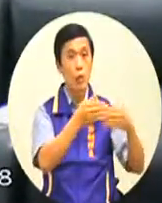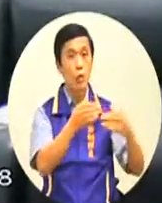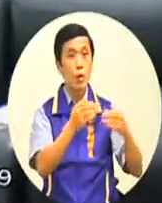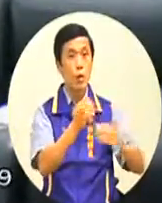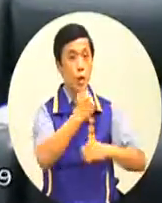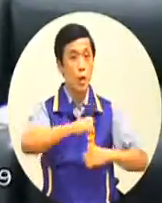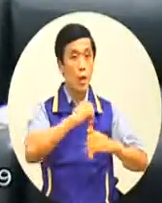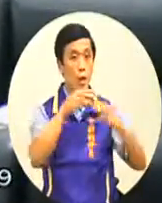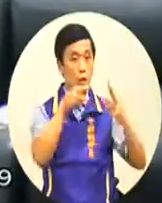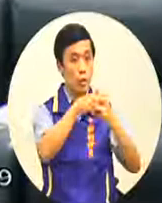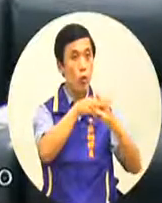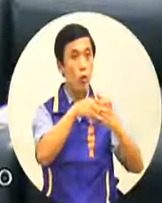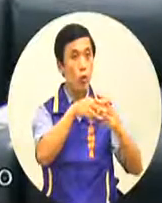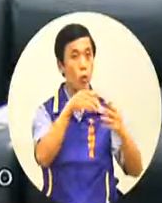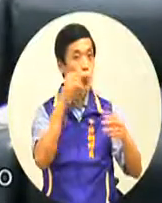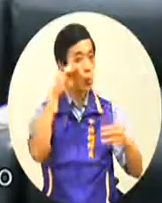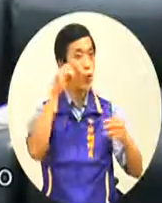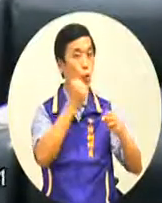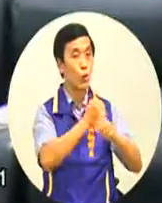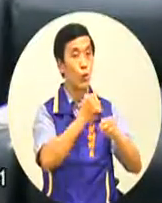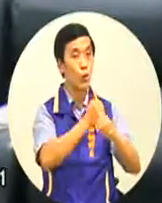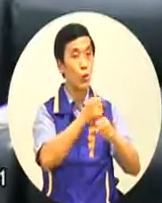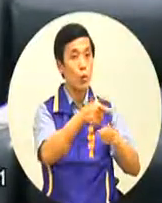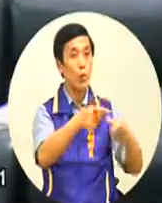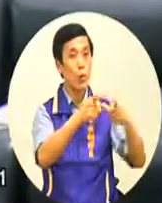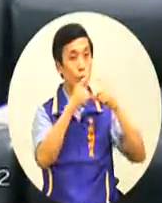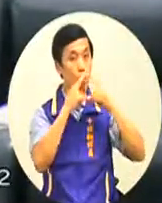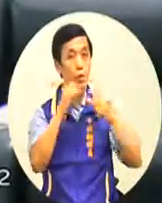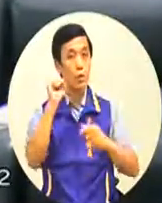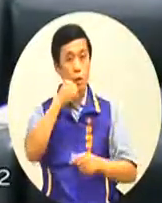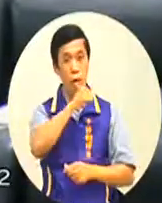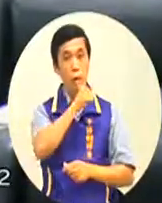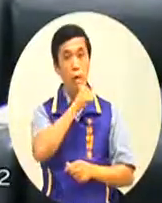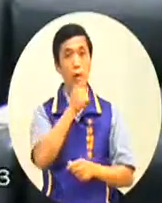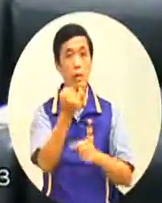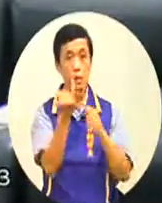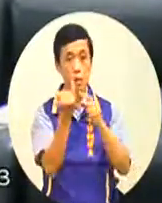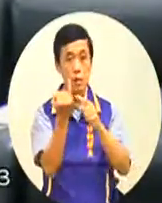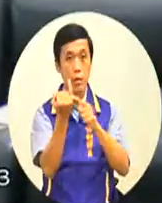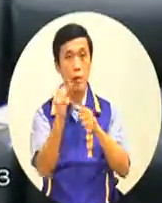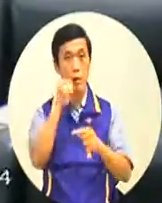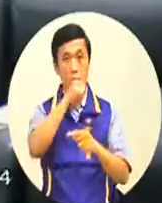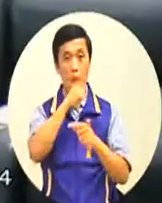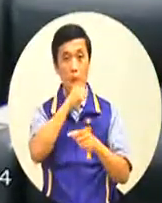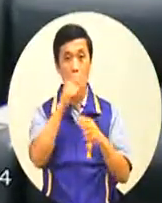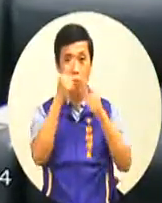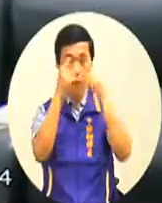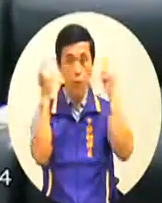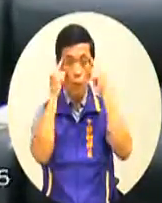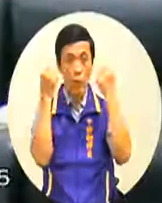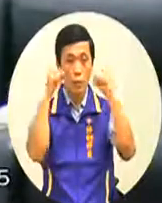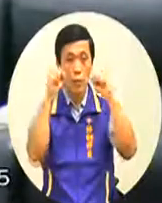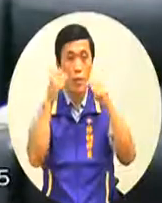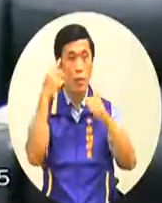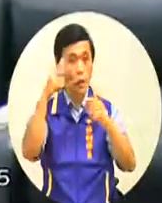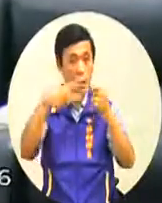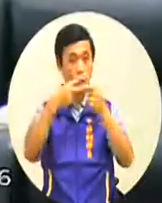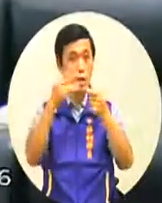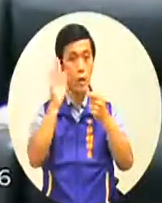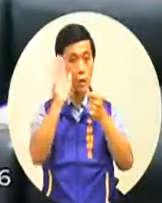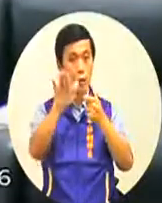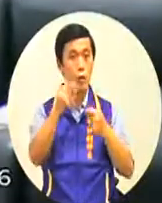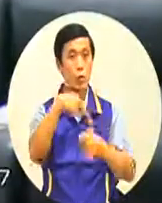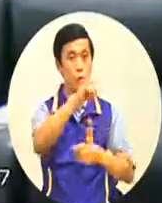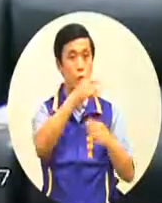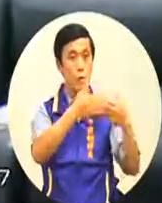概30岁左右，不到30，她回到台湾，女性哦，然后她。台湾大学毕业以后，隔两年，然后到大陆创。我问他说：“你